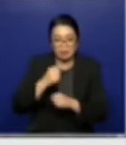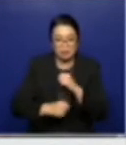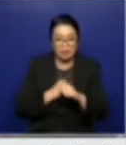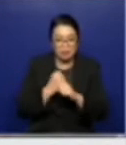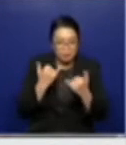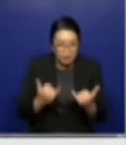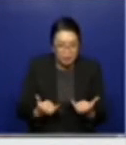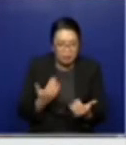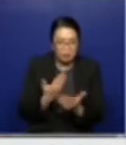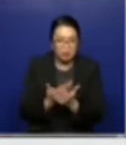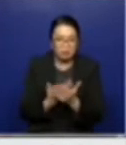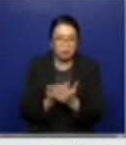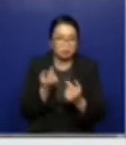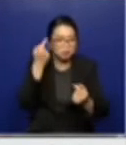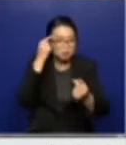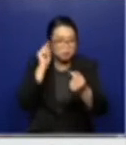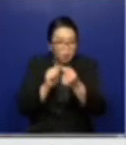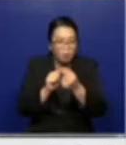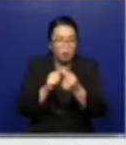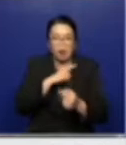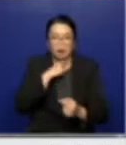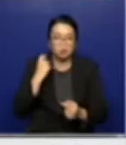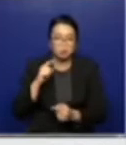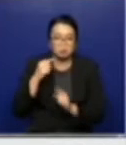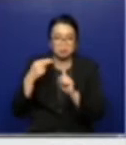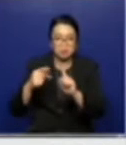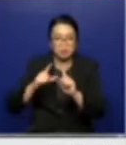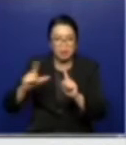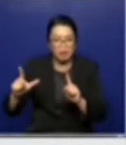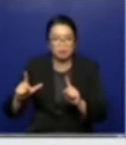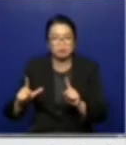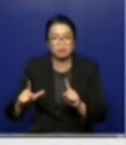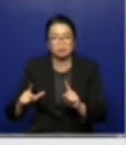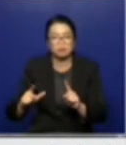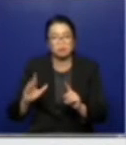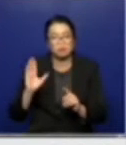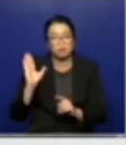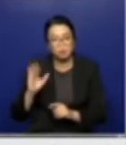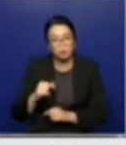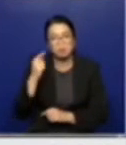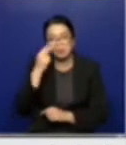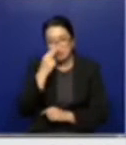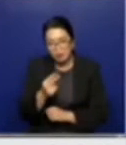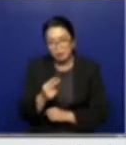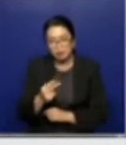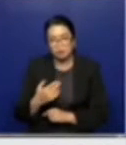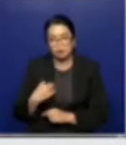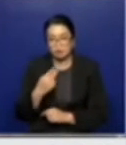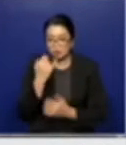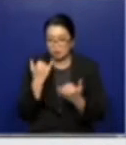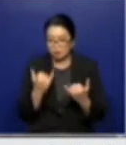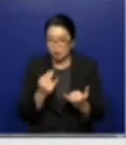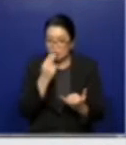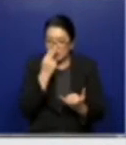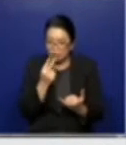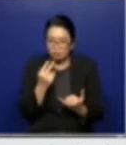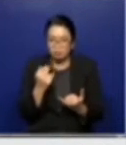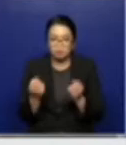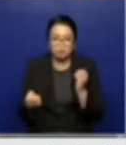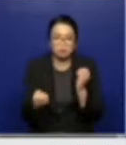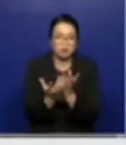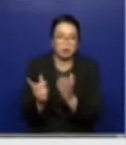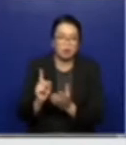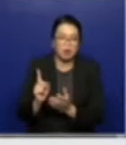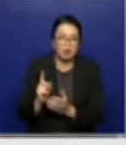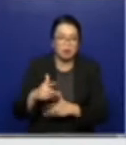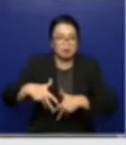าเป้านับหมื่นล้านดังกล่าวข้างต้นจะเห็นได้ว่าสถานการณ์ปัจจุบันนอกจ